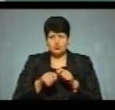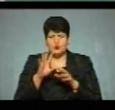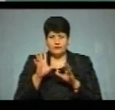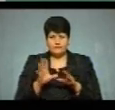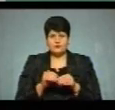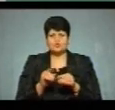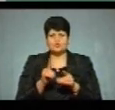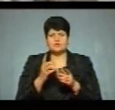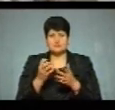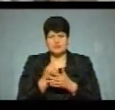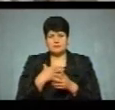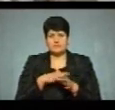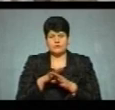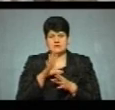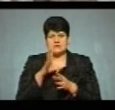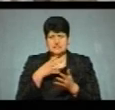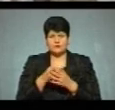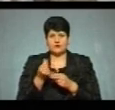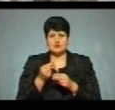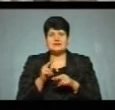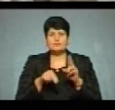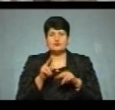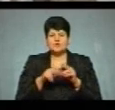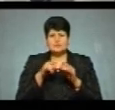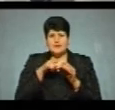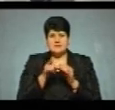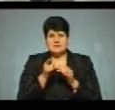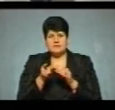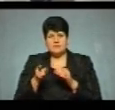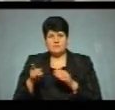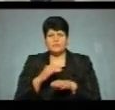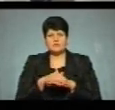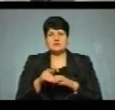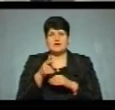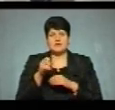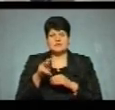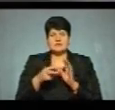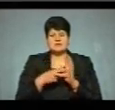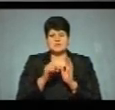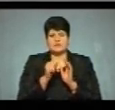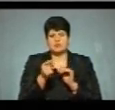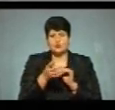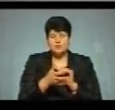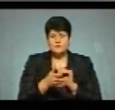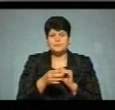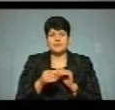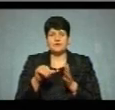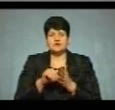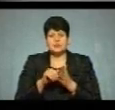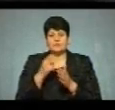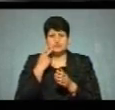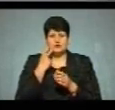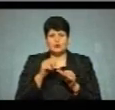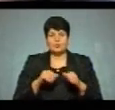всі виконуємо за свої кошти. Це будівництво підземного паркінгу на вулиці Галицькій, 7А у Тернополі. За словами члена постійної